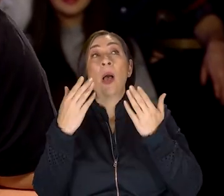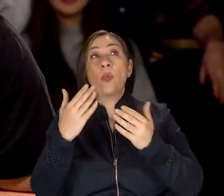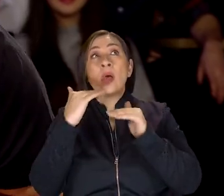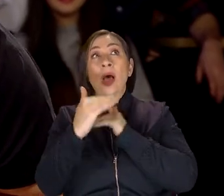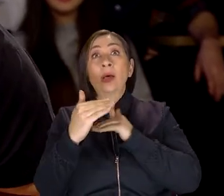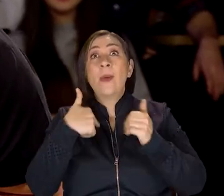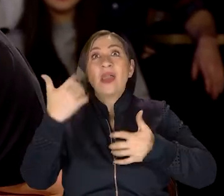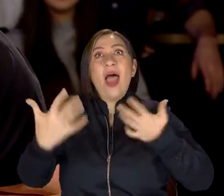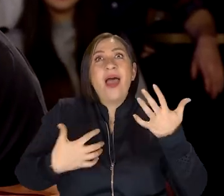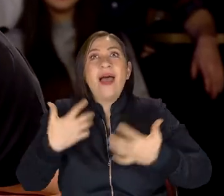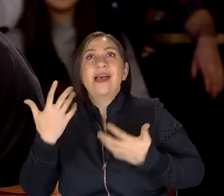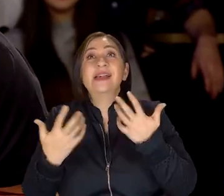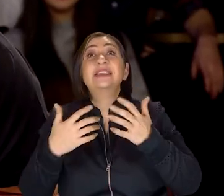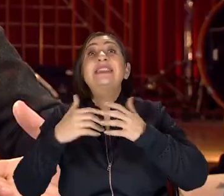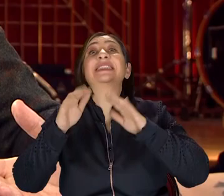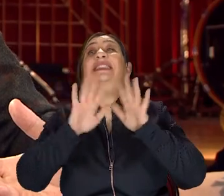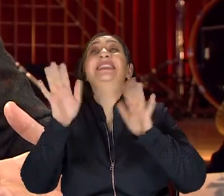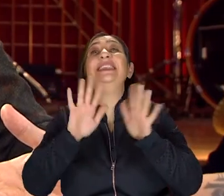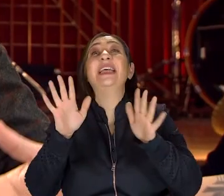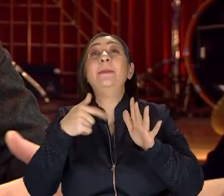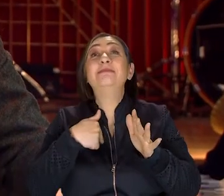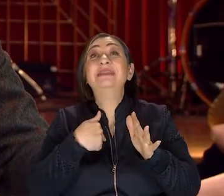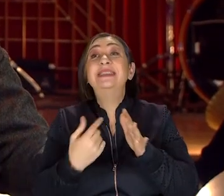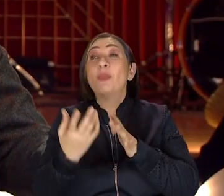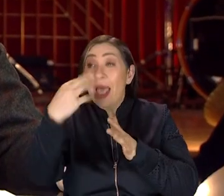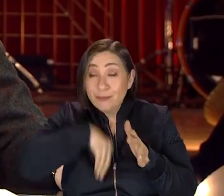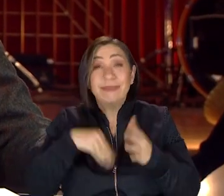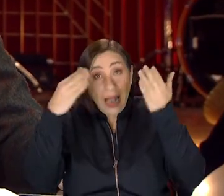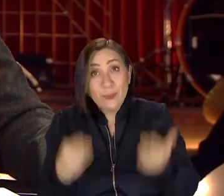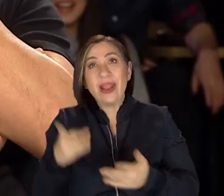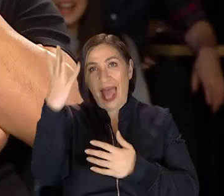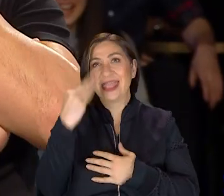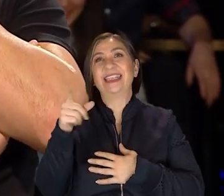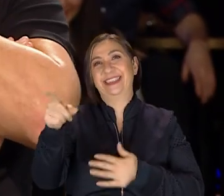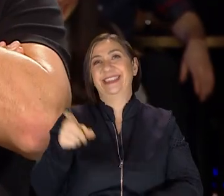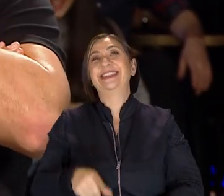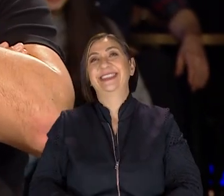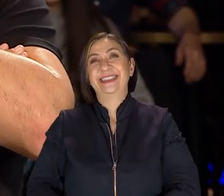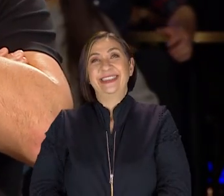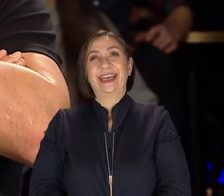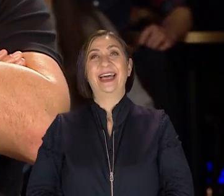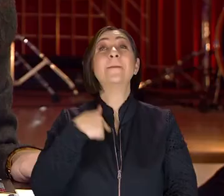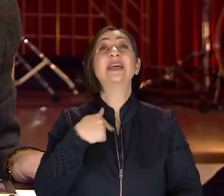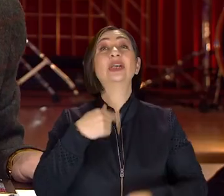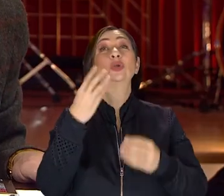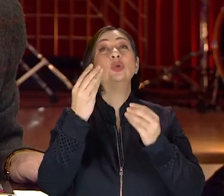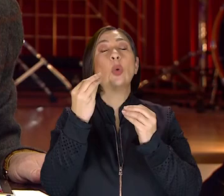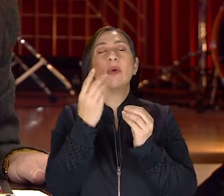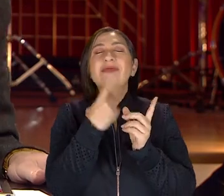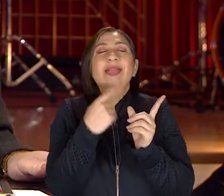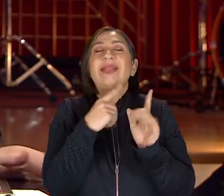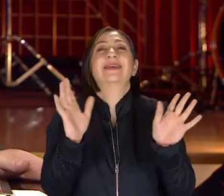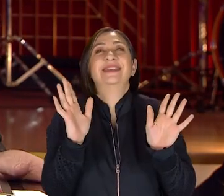gördükçe coşuyorum abi. Coşmuyorsun. Bizim yediğimizi anladın. Ha eyvallah olabilir, olabilir. Fakat bu bence çok